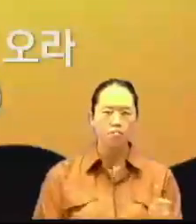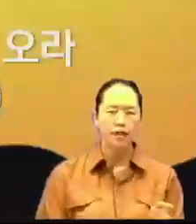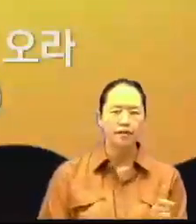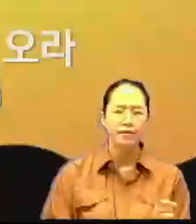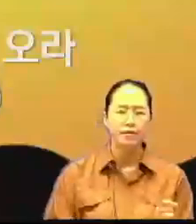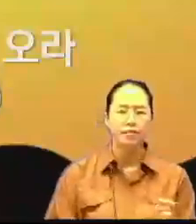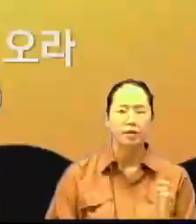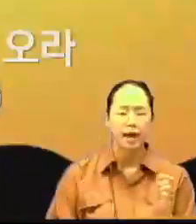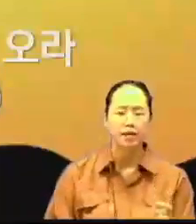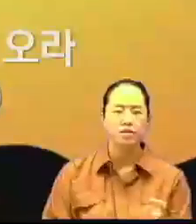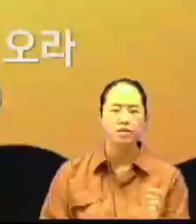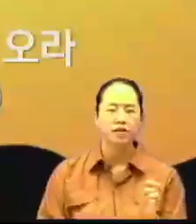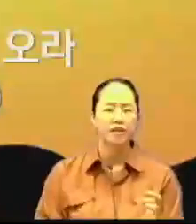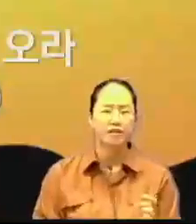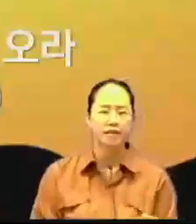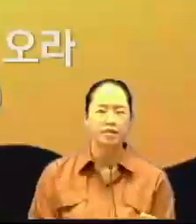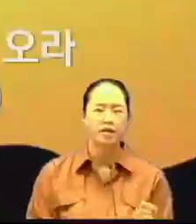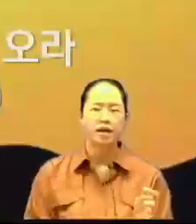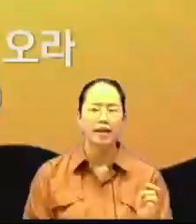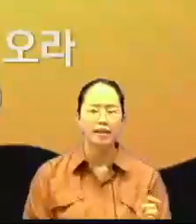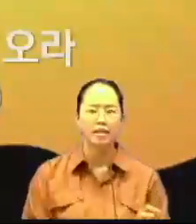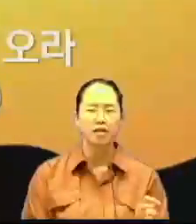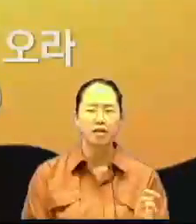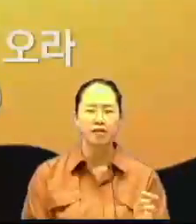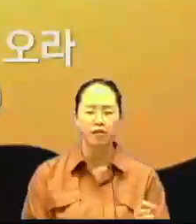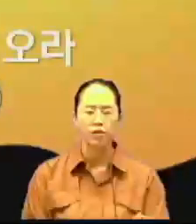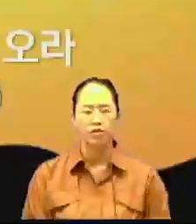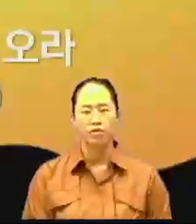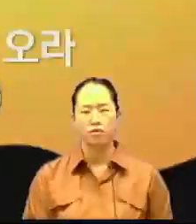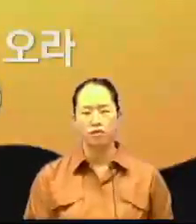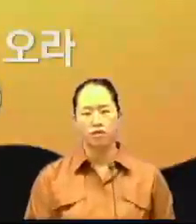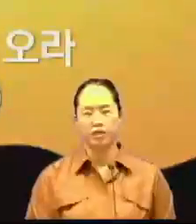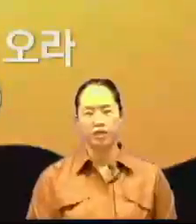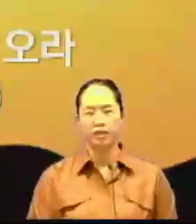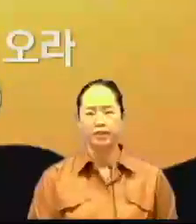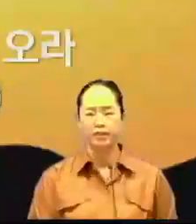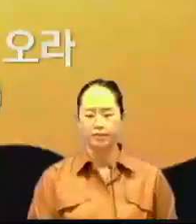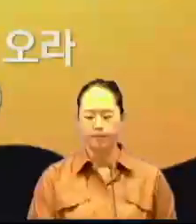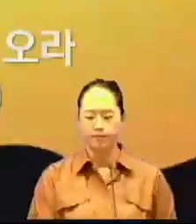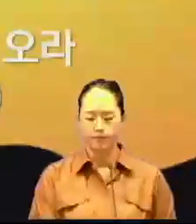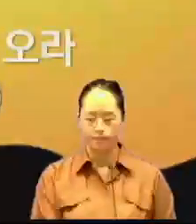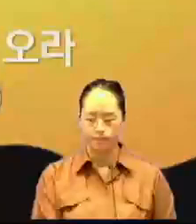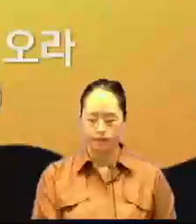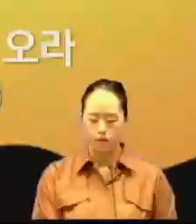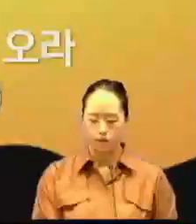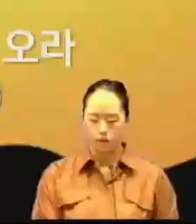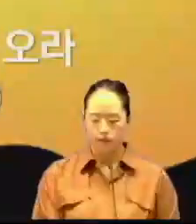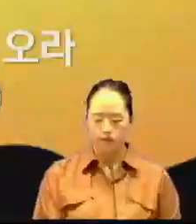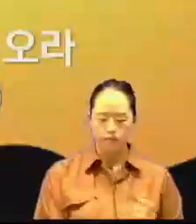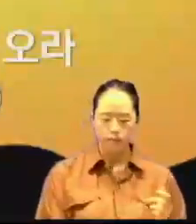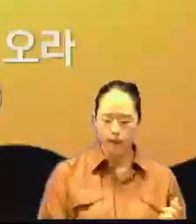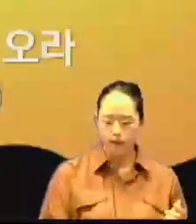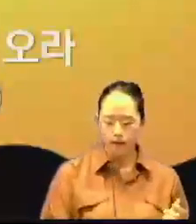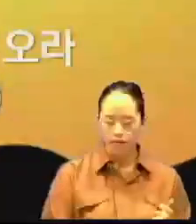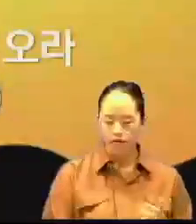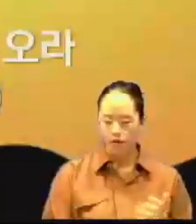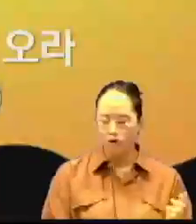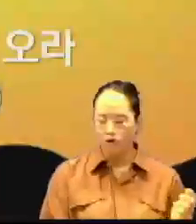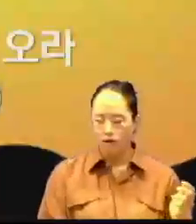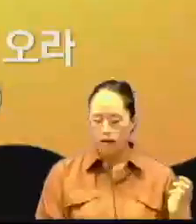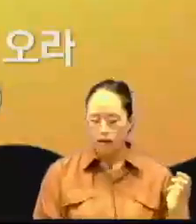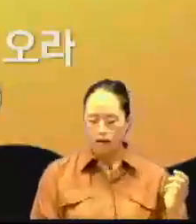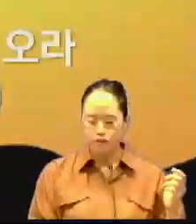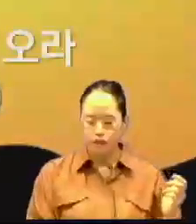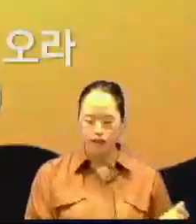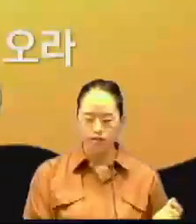这个来的意思呢，就是说对你的罪悔改，然后呢他会给你解决罪的方法。因为